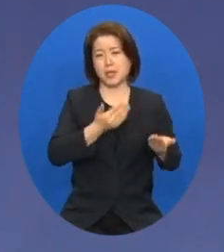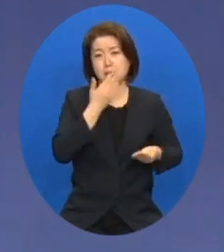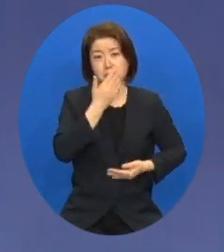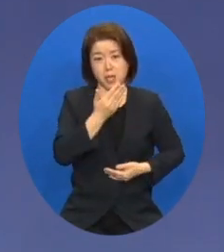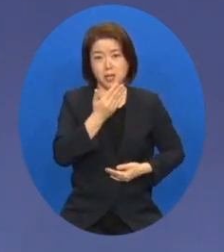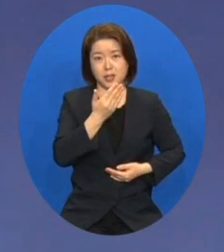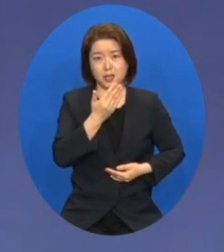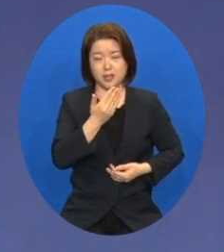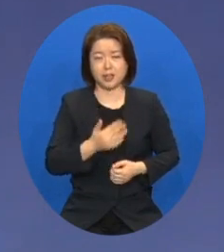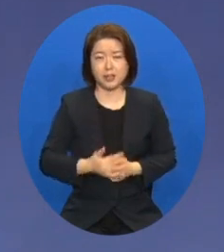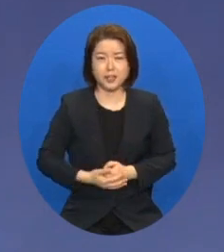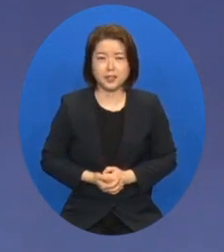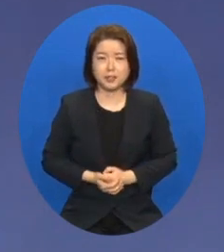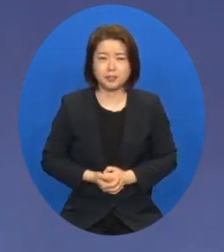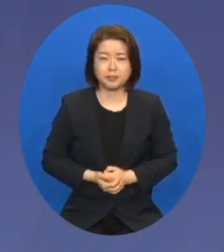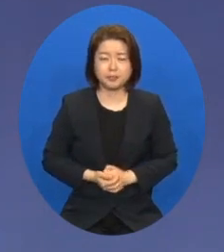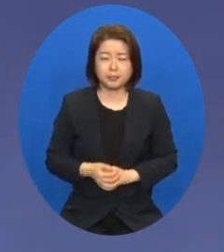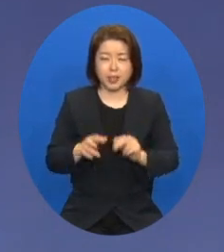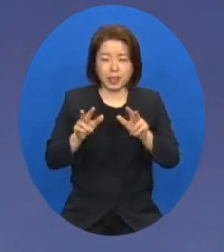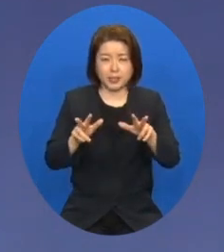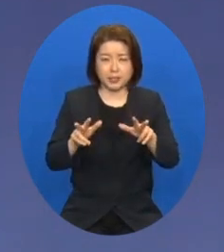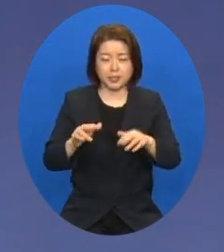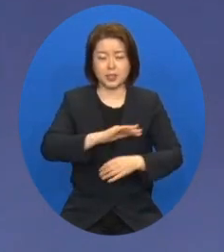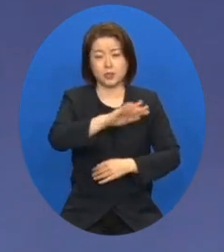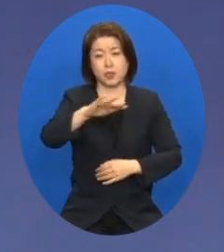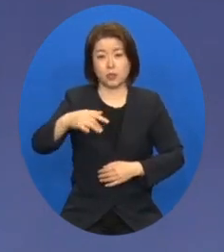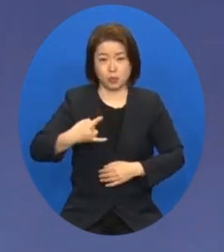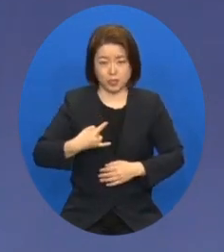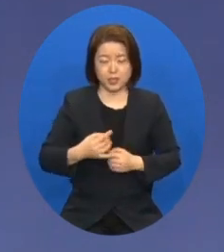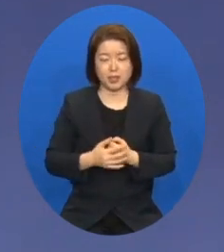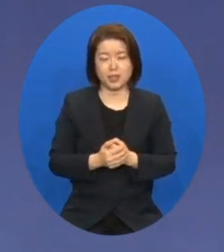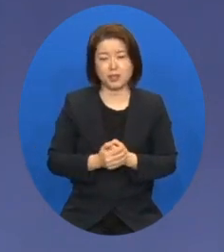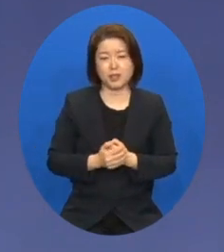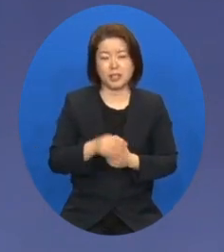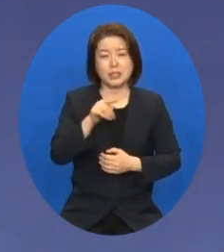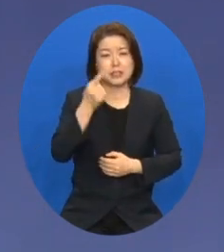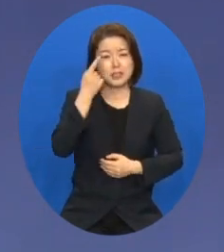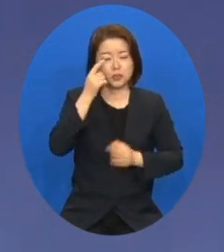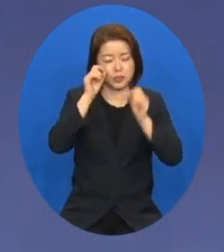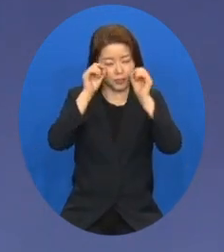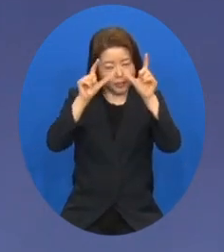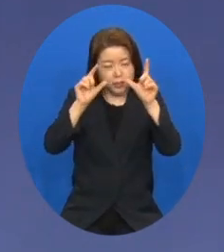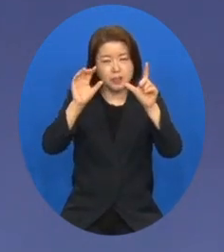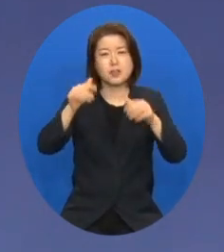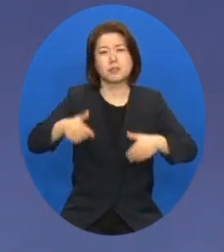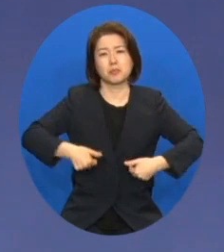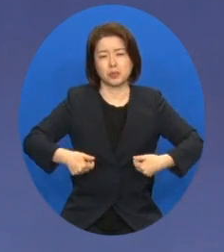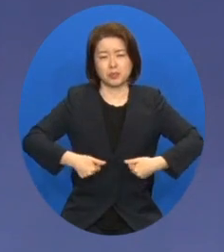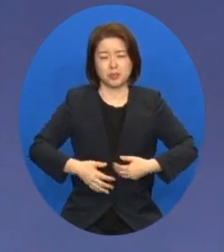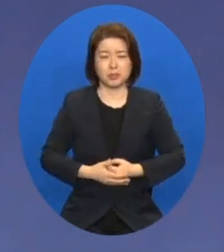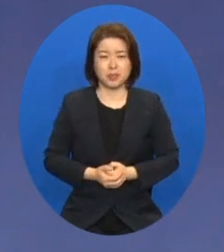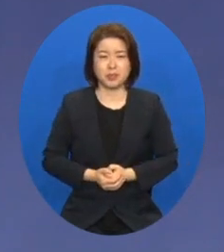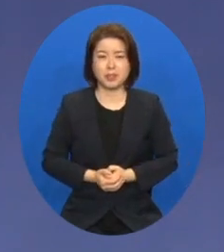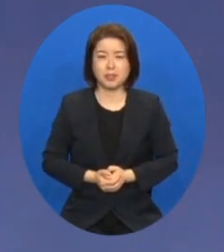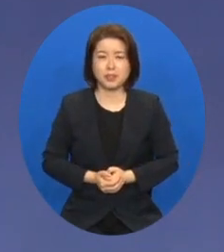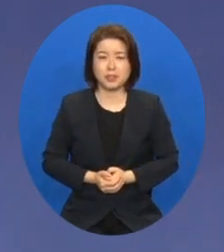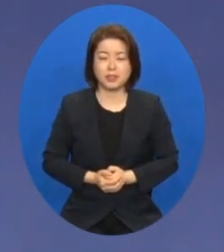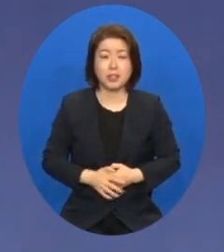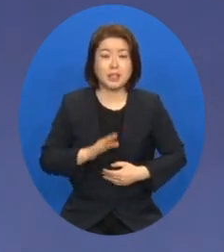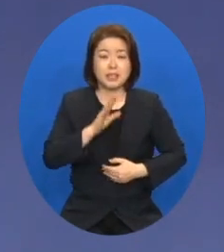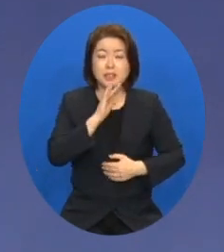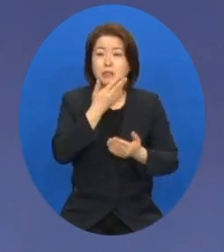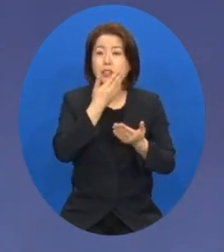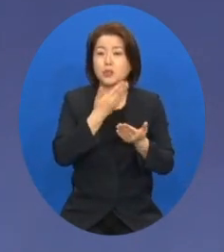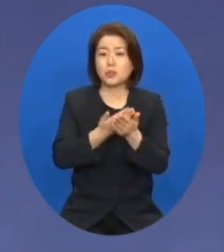있습니다 지금 우리에게 있어서 그 눈이 띄어야 받는 것이 정말